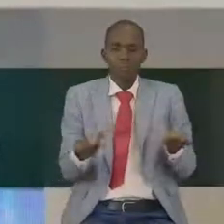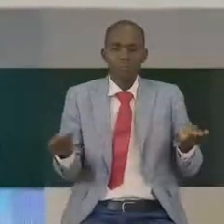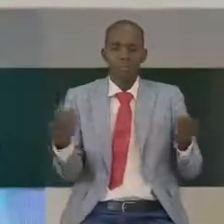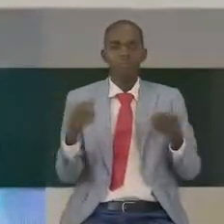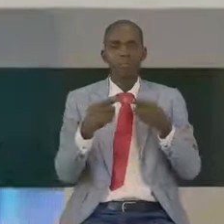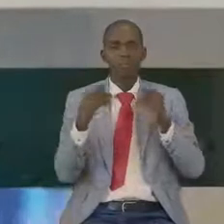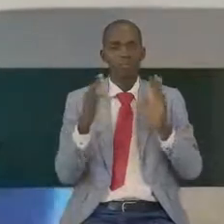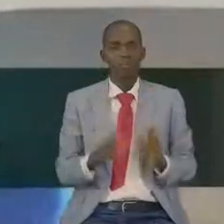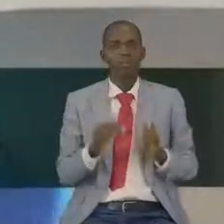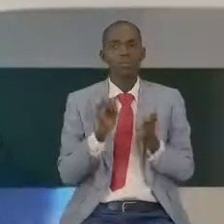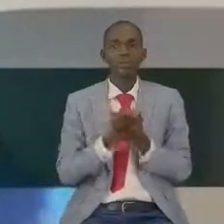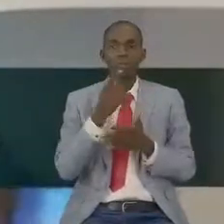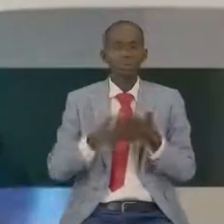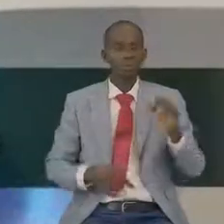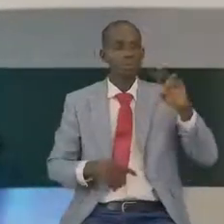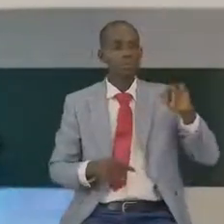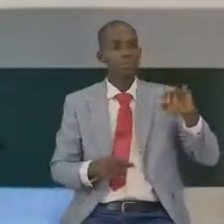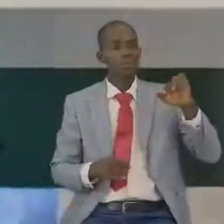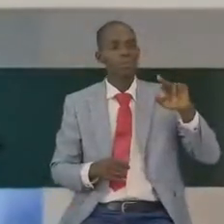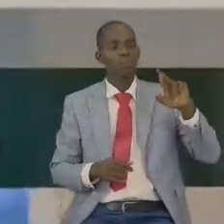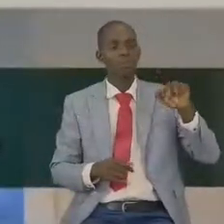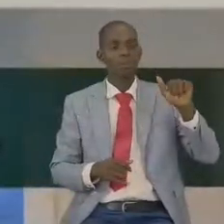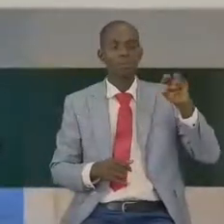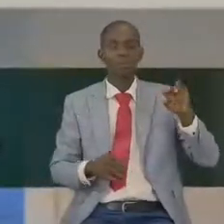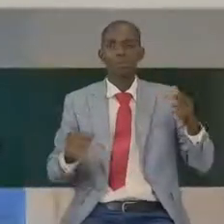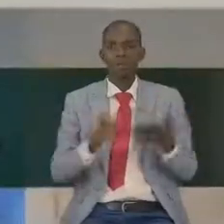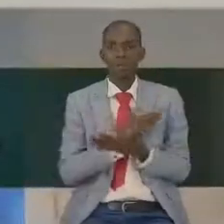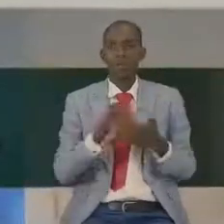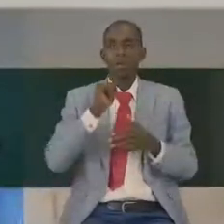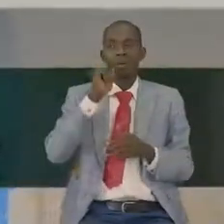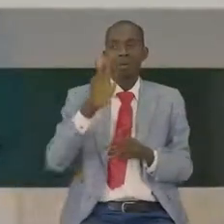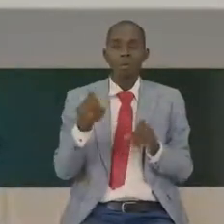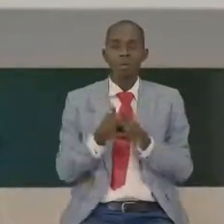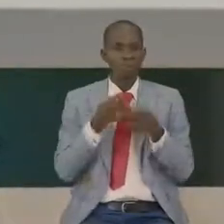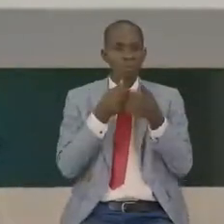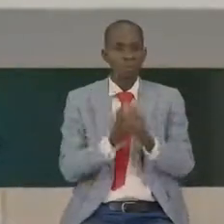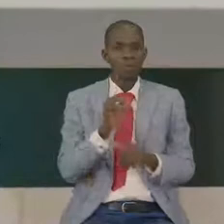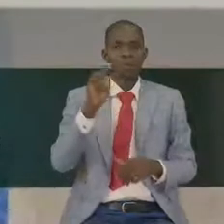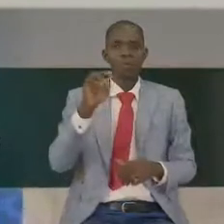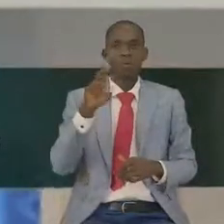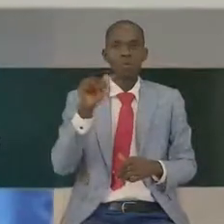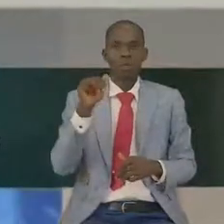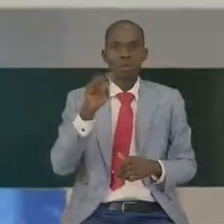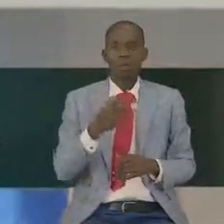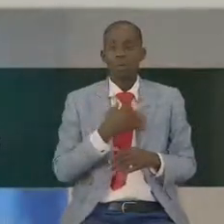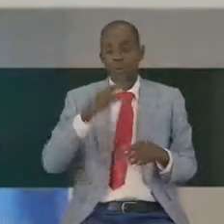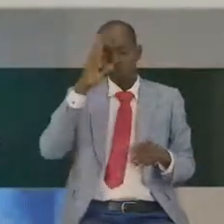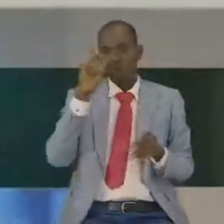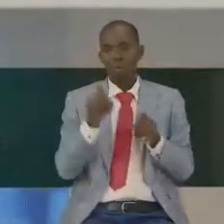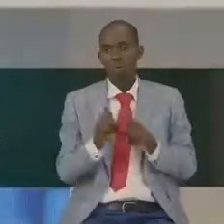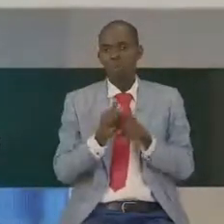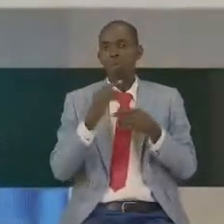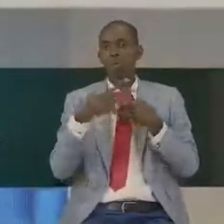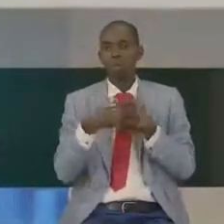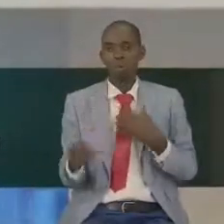C'est ce que Marie a chanté, et c'est ce que toutes les femmes ont chanté, et c'est ce que les hommes ont chanté.